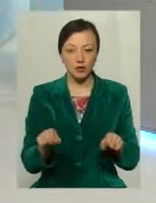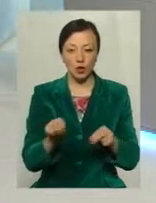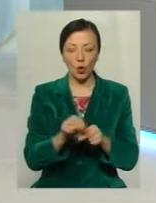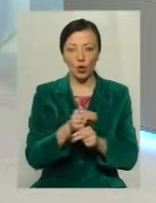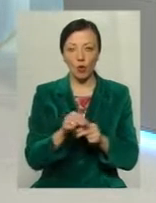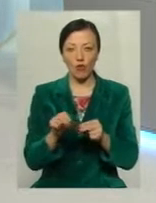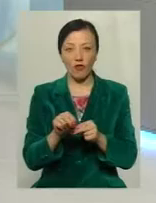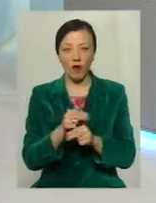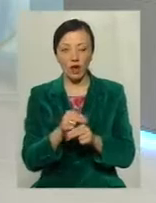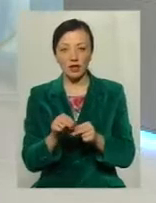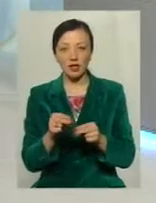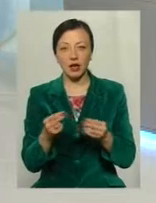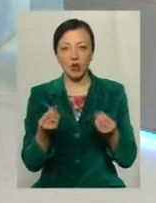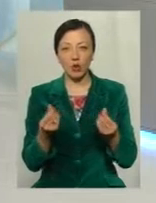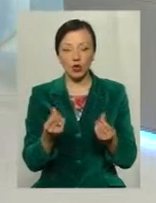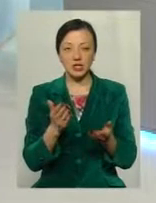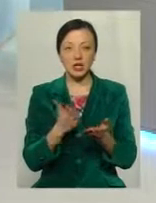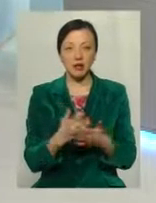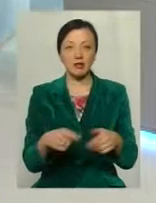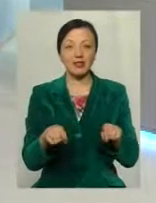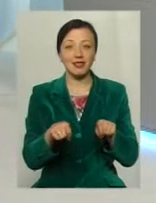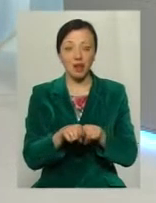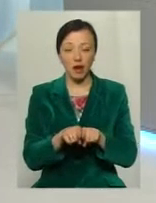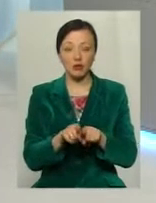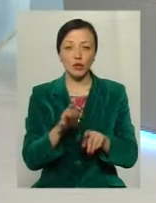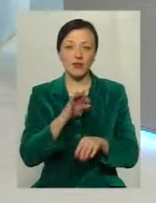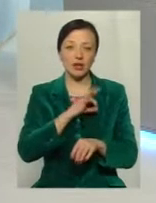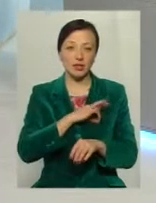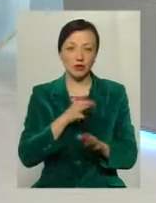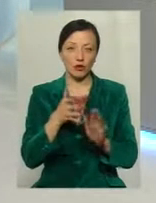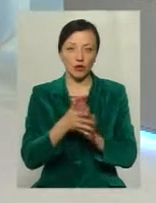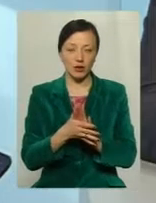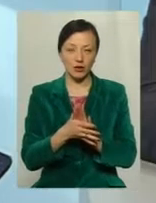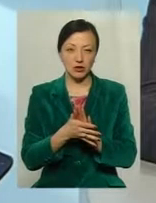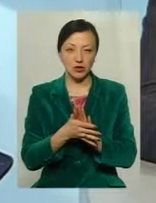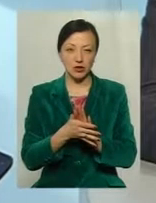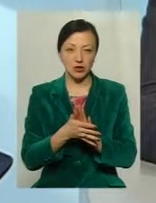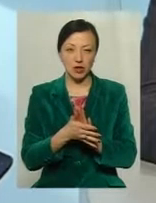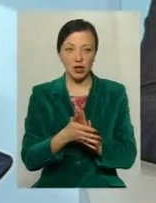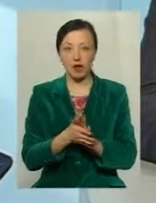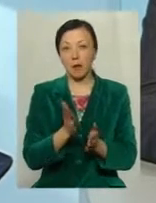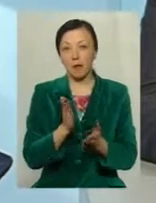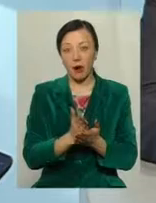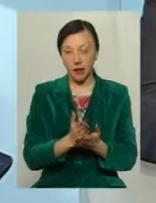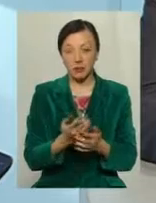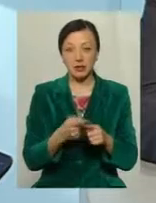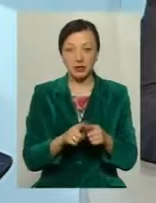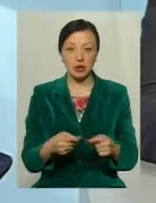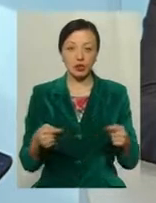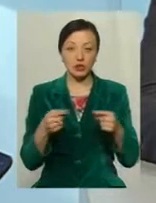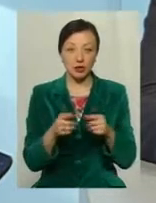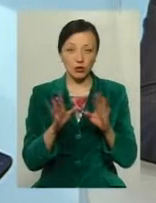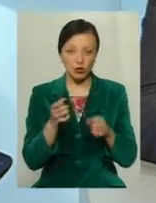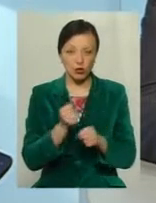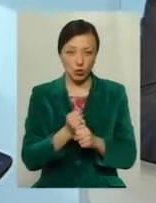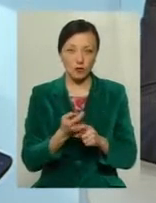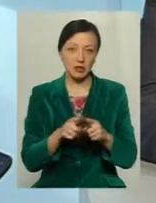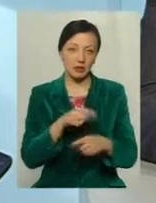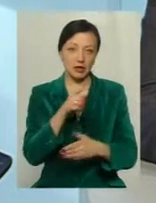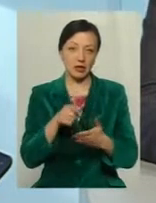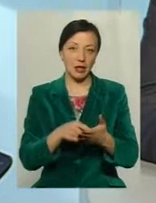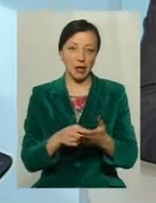також зупинитися. Да. В нас, скажіть, будь ласка, все-таки, обласні депутати,